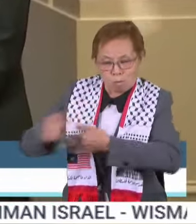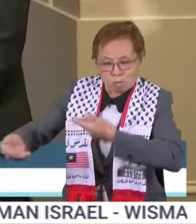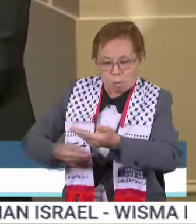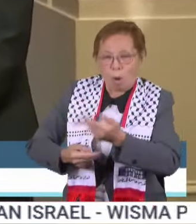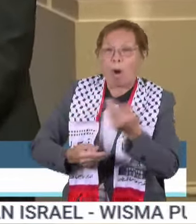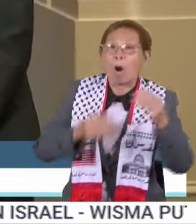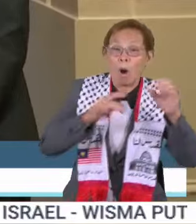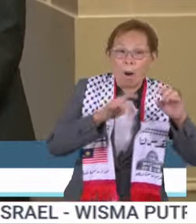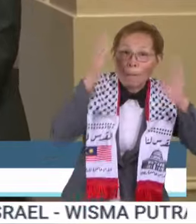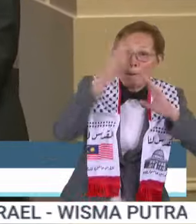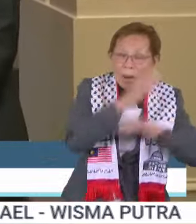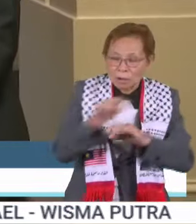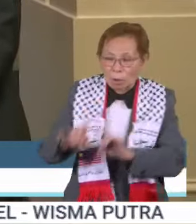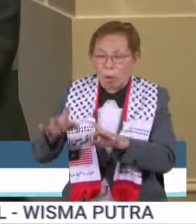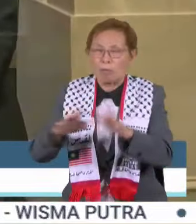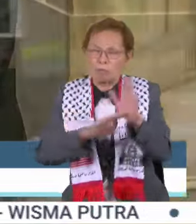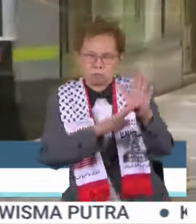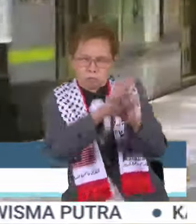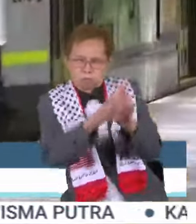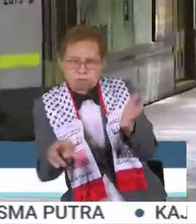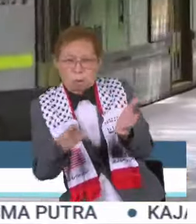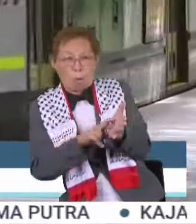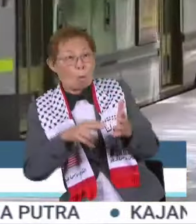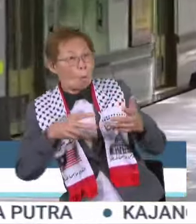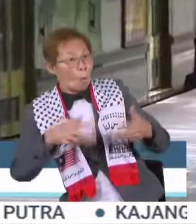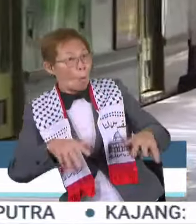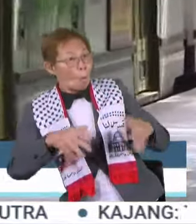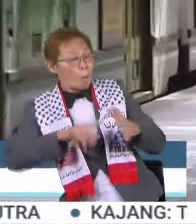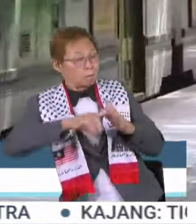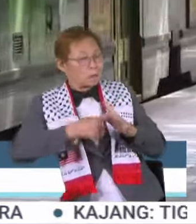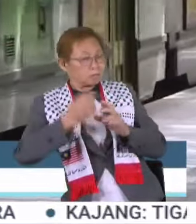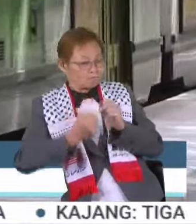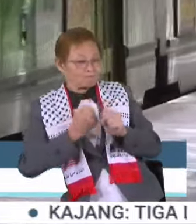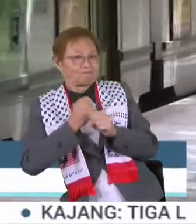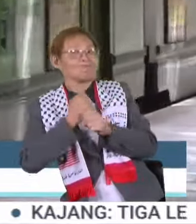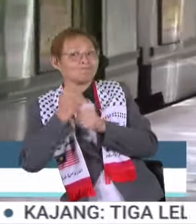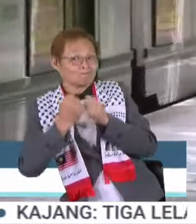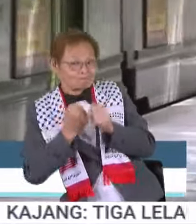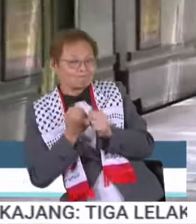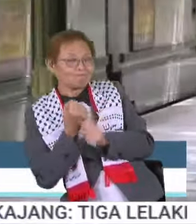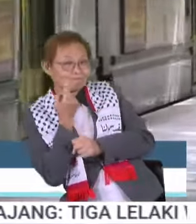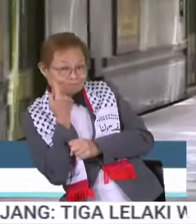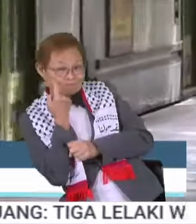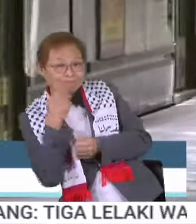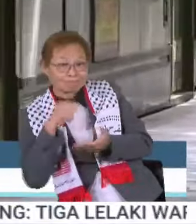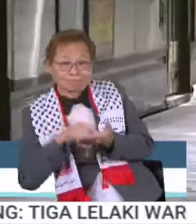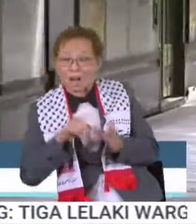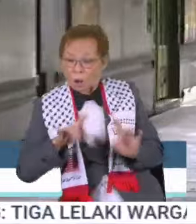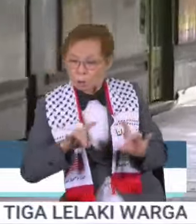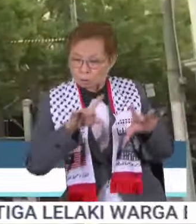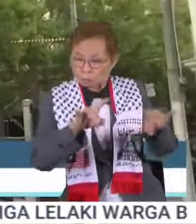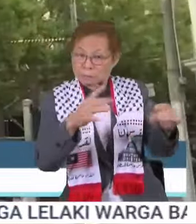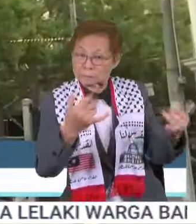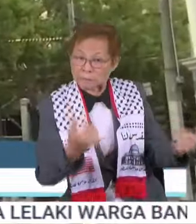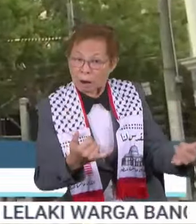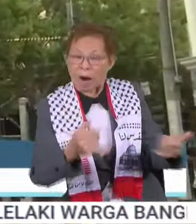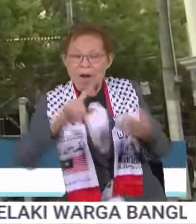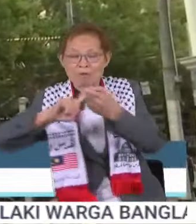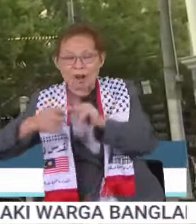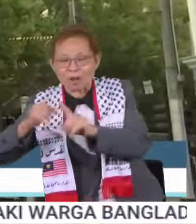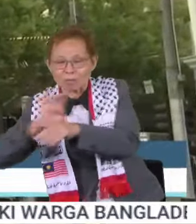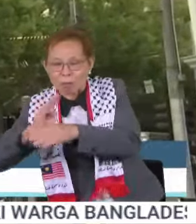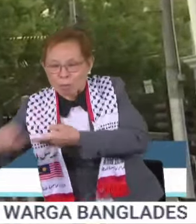negara walaupun pertumbuhan yang dicatat mengagumkan sejak beberapa tahun kebelakangan ini. Australia ketika ini